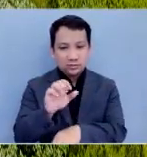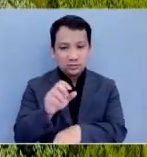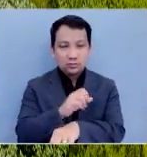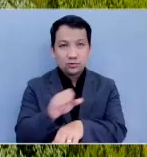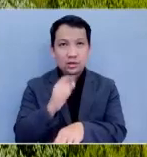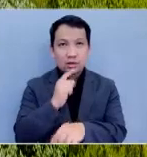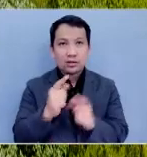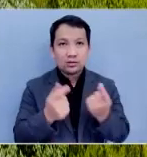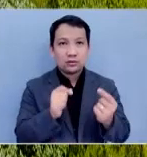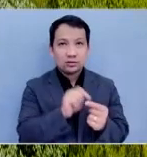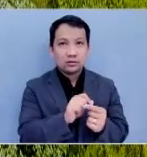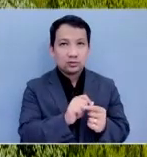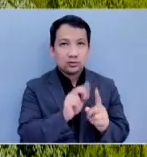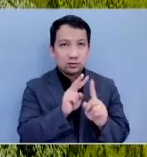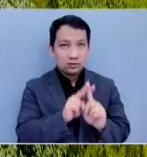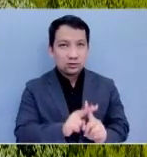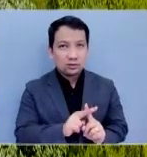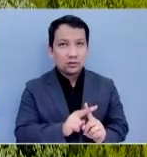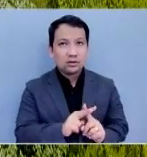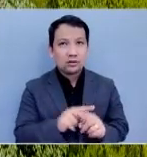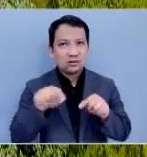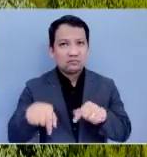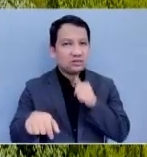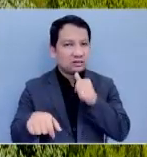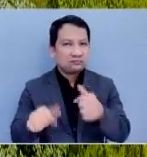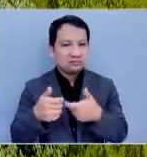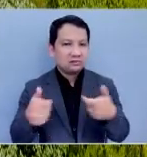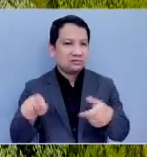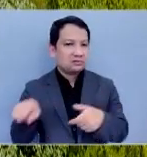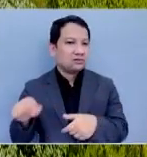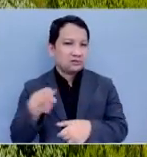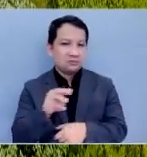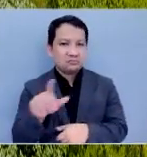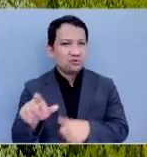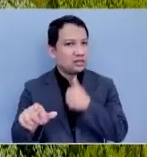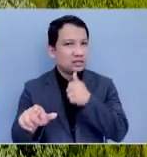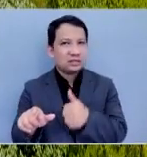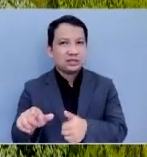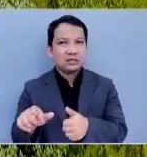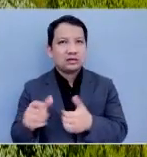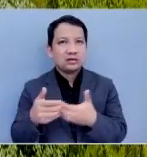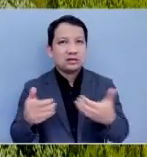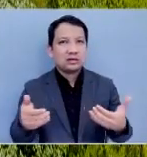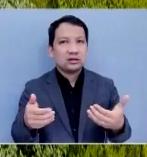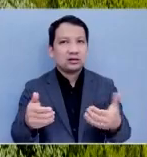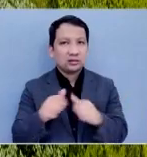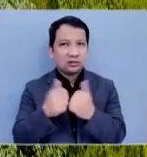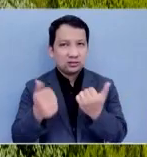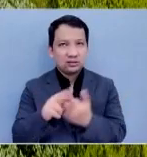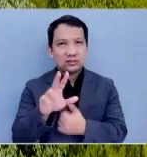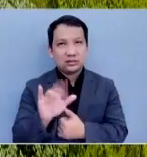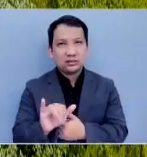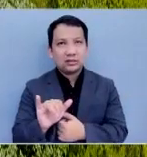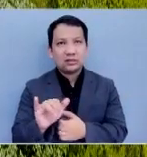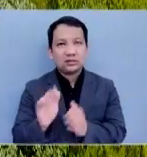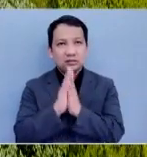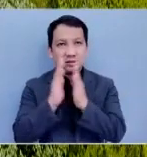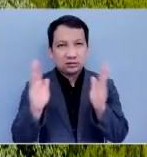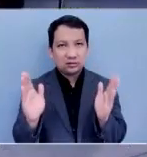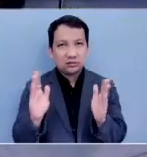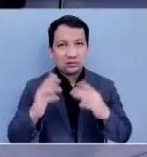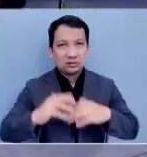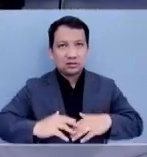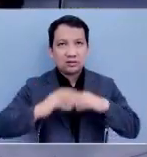ng kanyang empleyado. Eh dito, hindi kasi empleyado ng mall eh. Kaya pala may mga ahensya, yung mga malalaking establishmento,